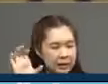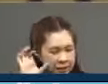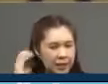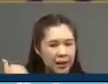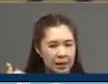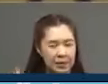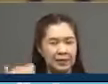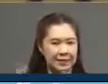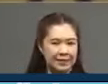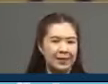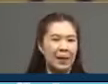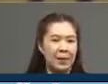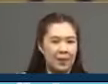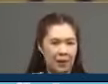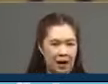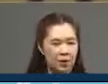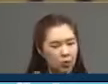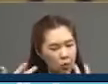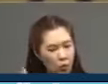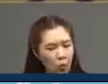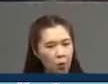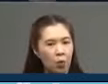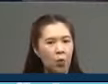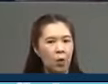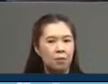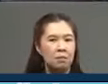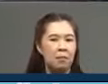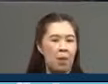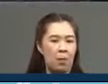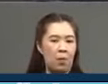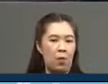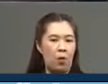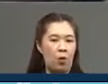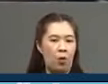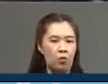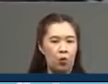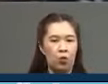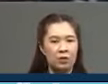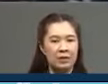11:10 น.วาสนาตระเกตรายงานจากกรุงลิมาสาธารณรัฐเปรู